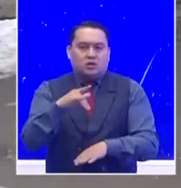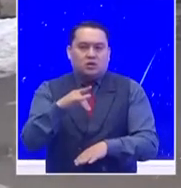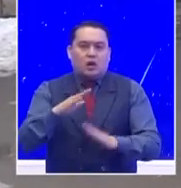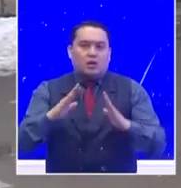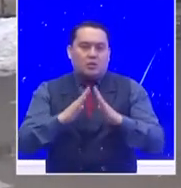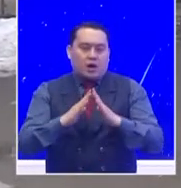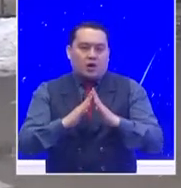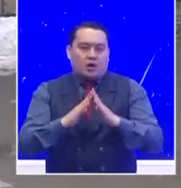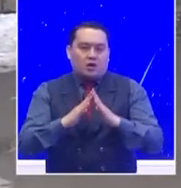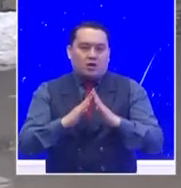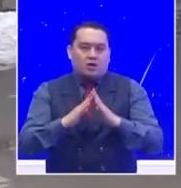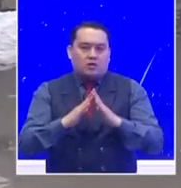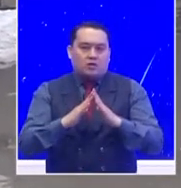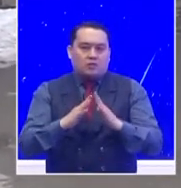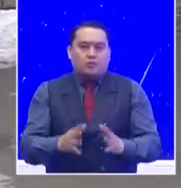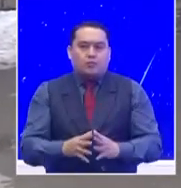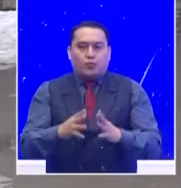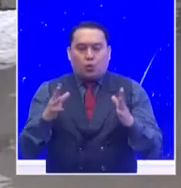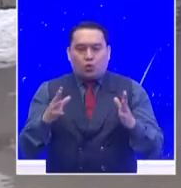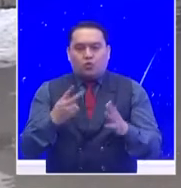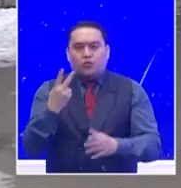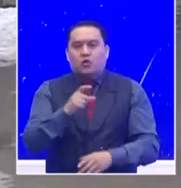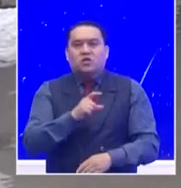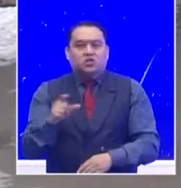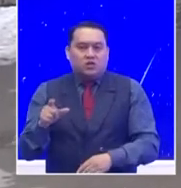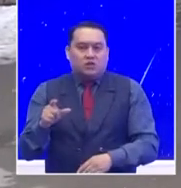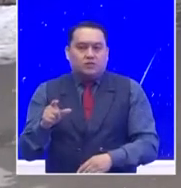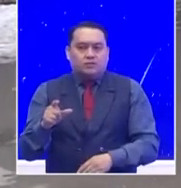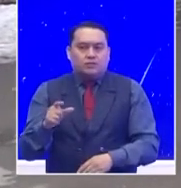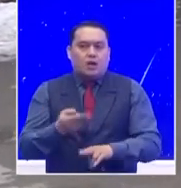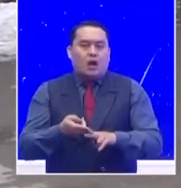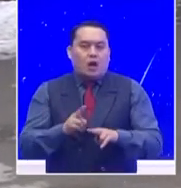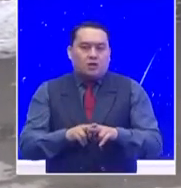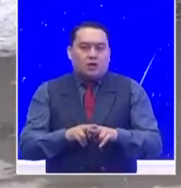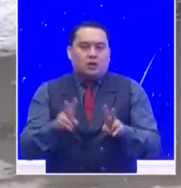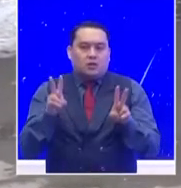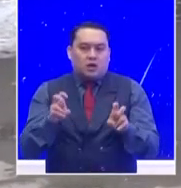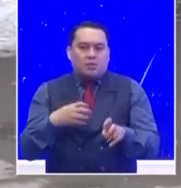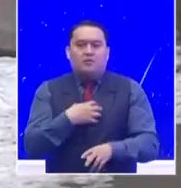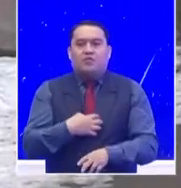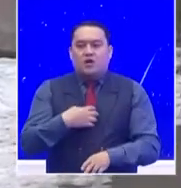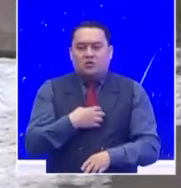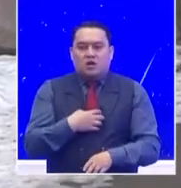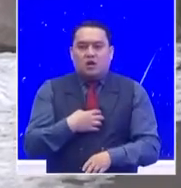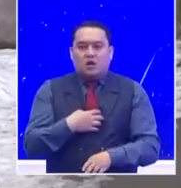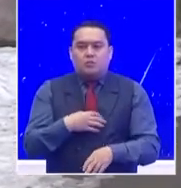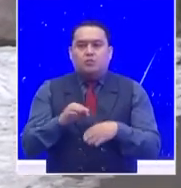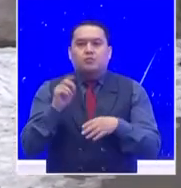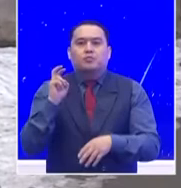многоквартирных домах больше 2 этажей. Эта тема остается актуальной. Проводим